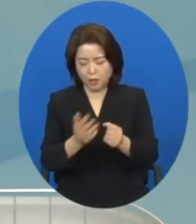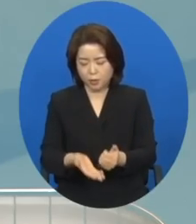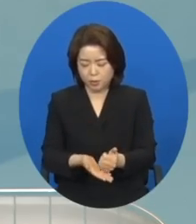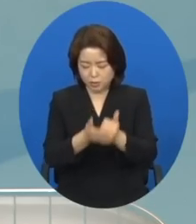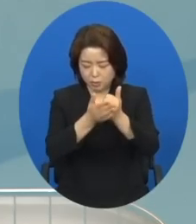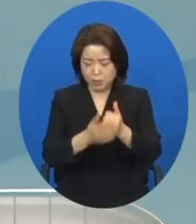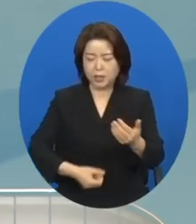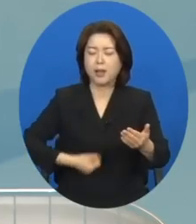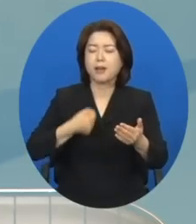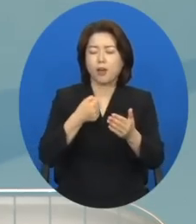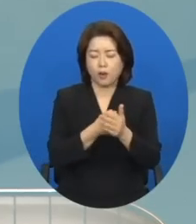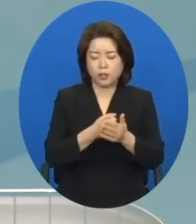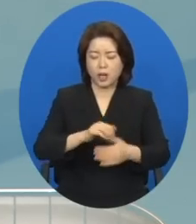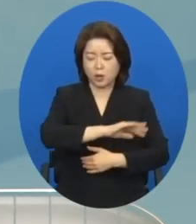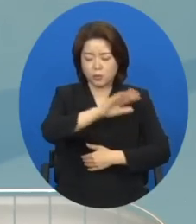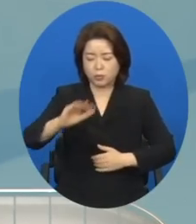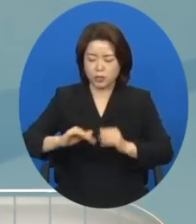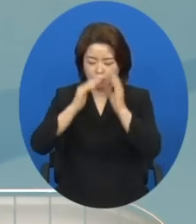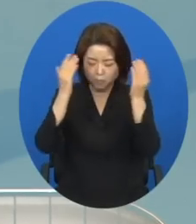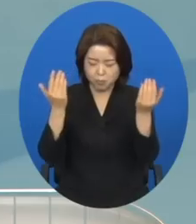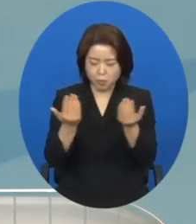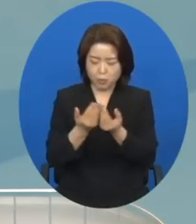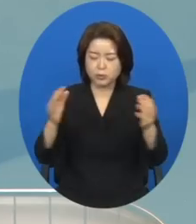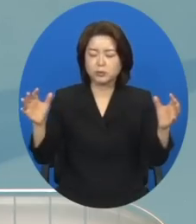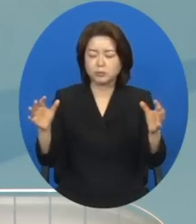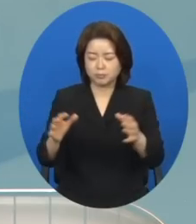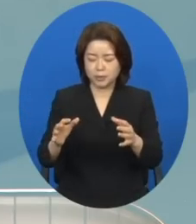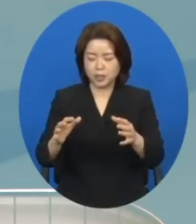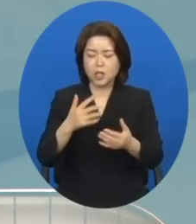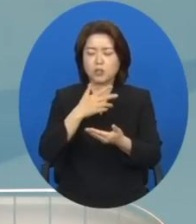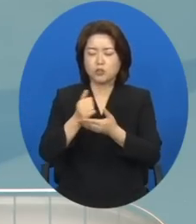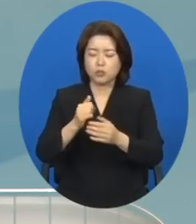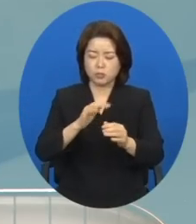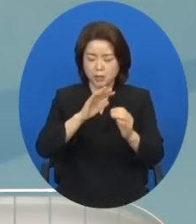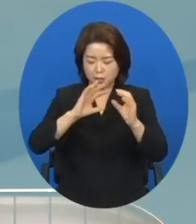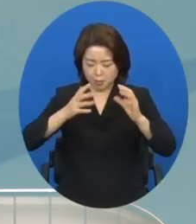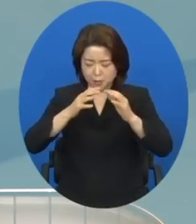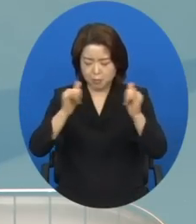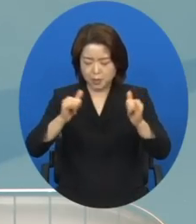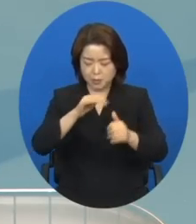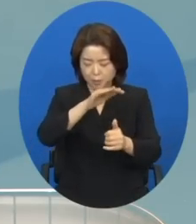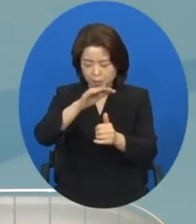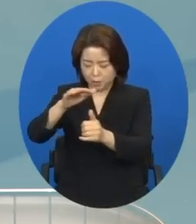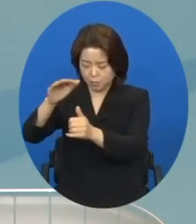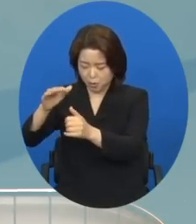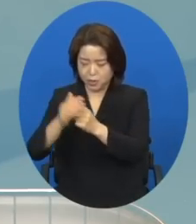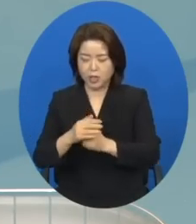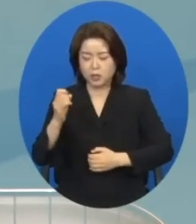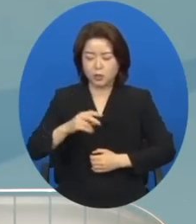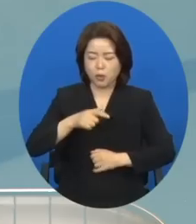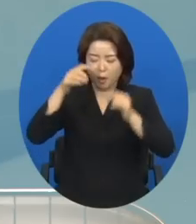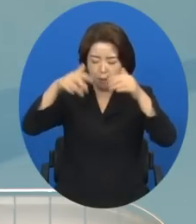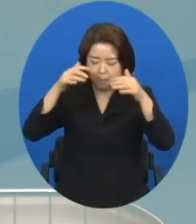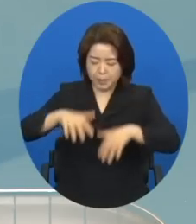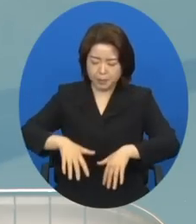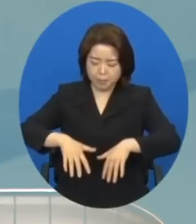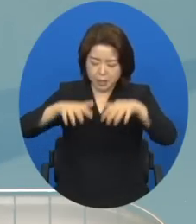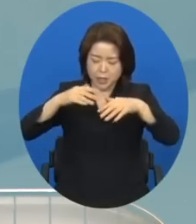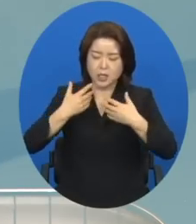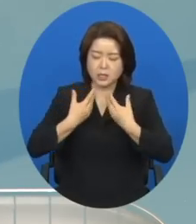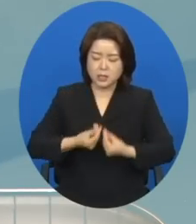섬기기를 결단하는 우리 모든 이 자리에 모인 주의 백성들을 머리머리 위해 또한 수제를 당하여 절망 중에